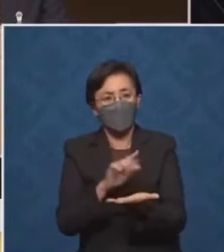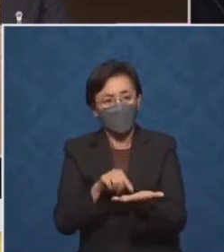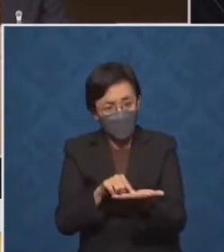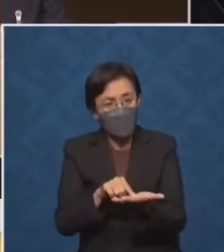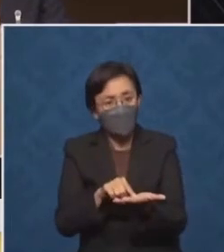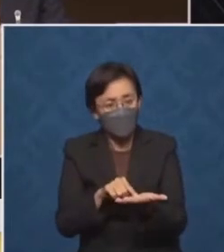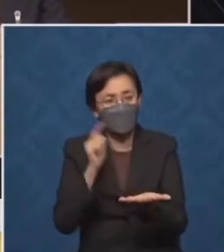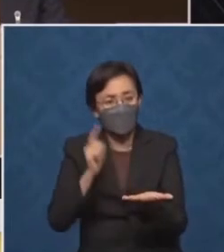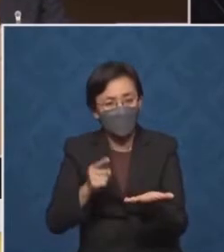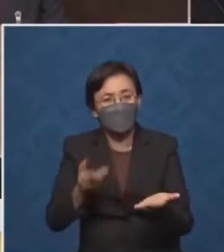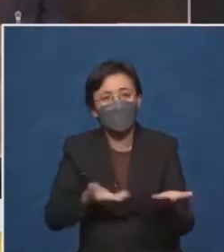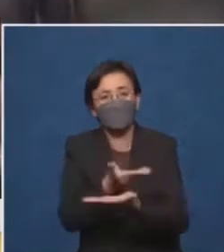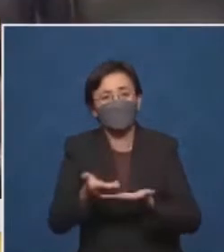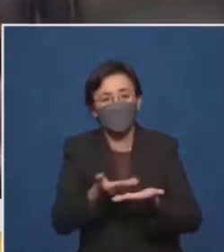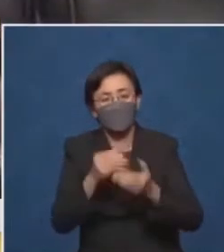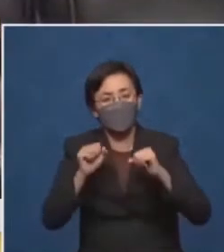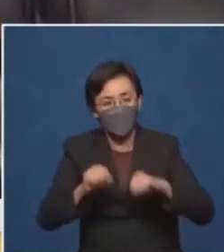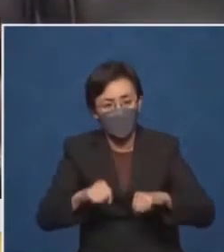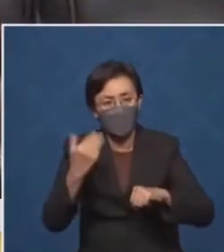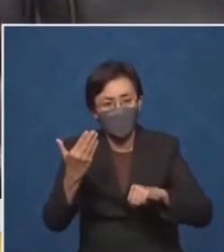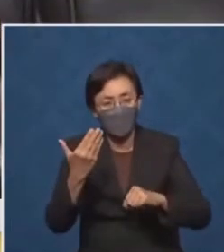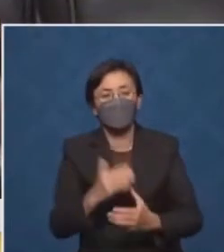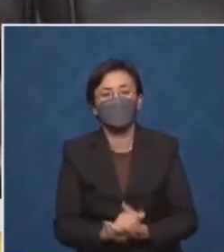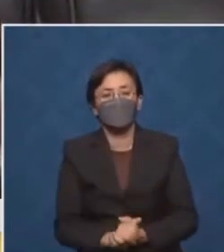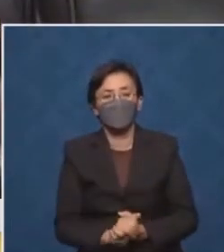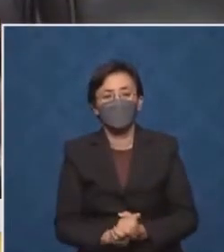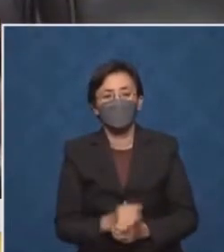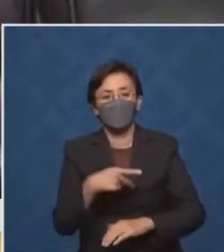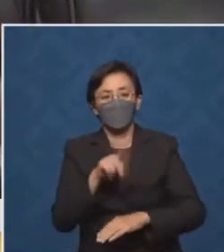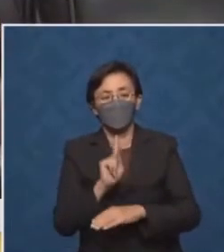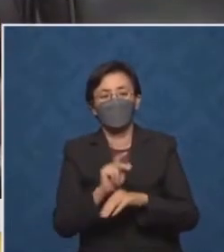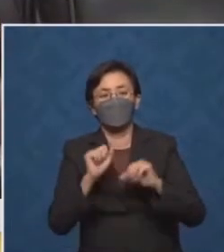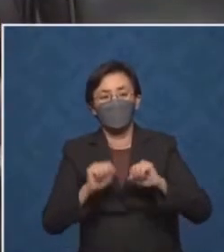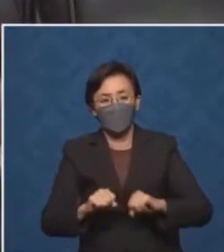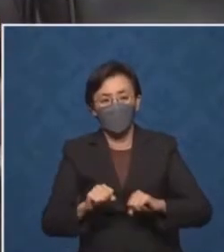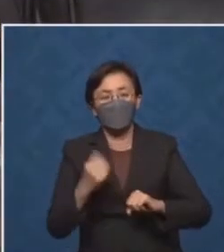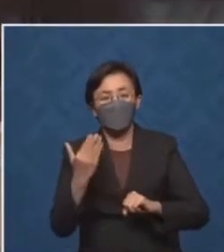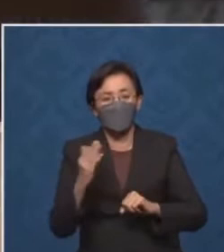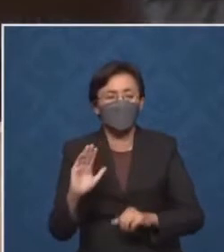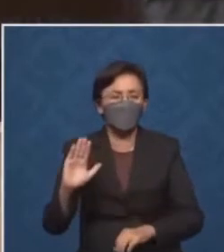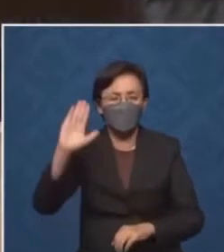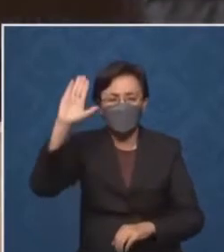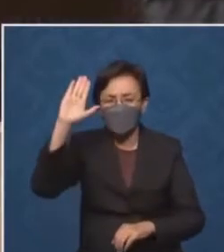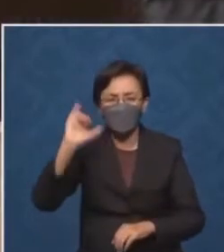citang นี่เพีงทก